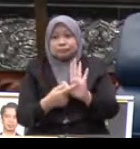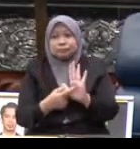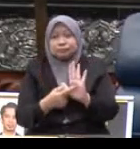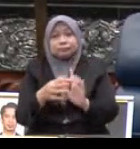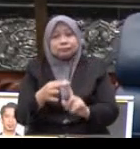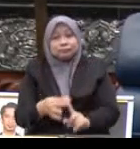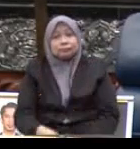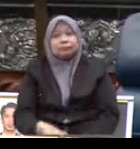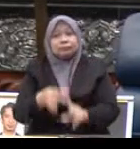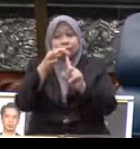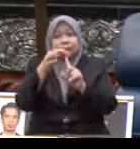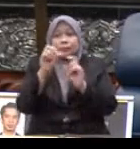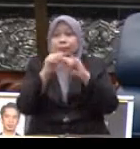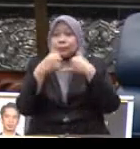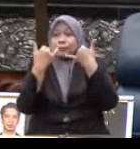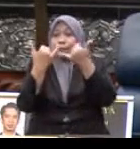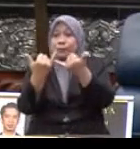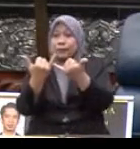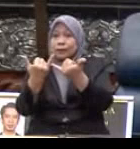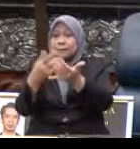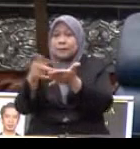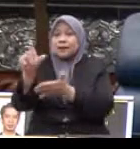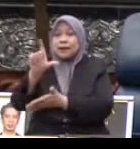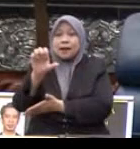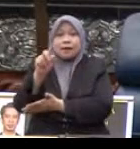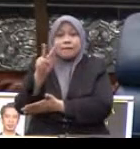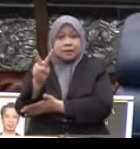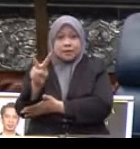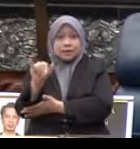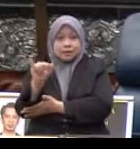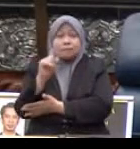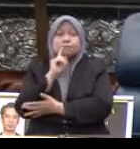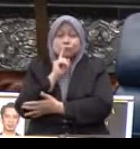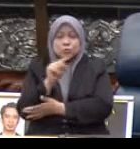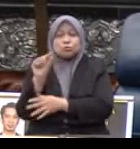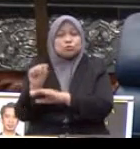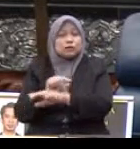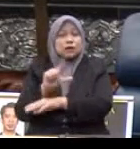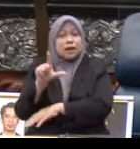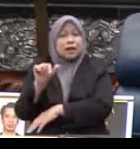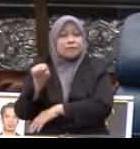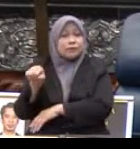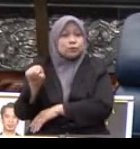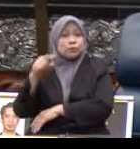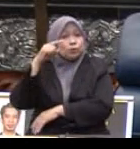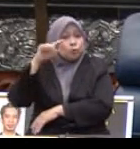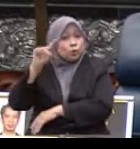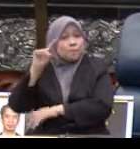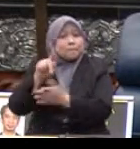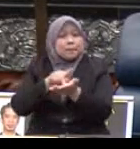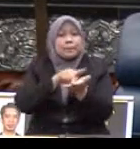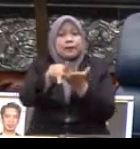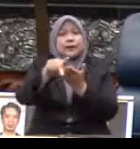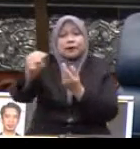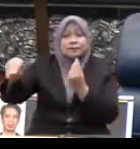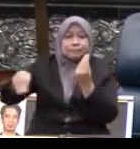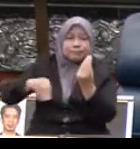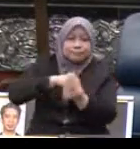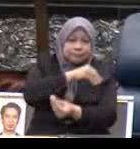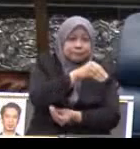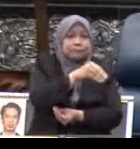terutama kepada syarikat-syarikat yang membayar Libya mereka boleh menggunakan lebih tersebut untuk membiayai